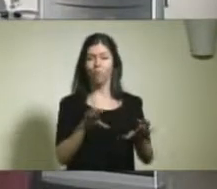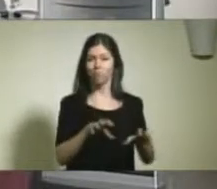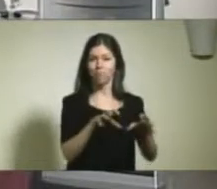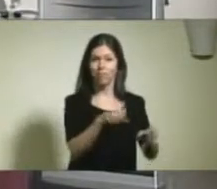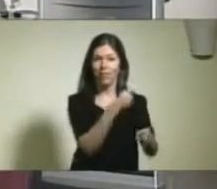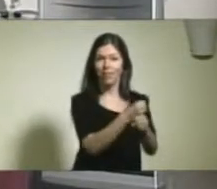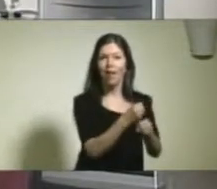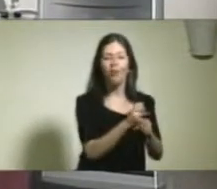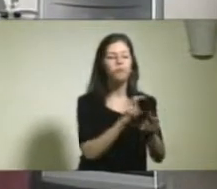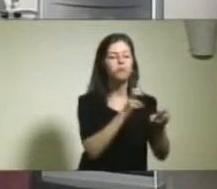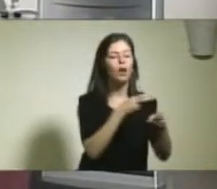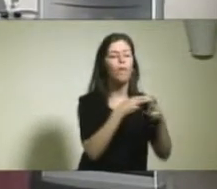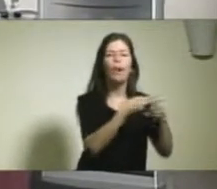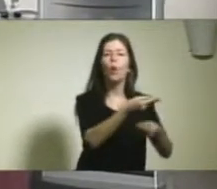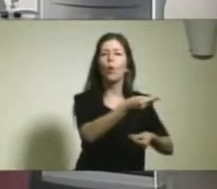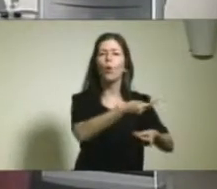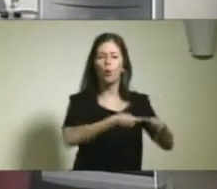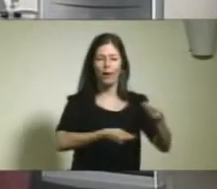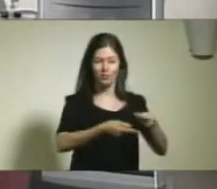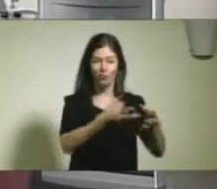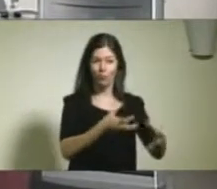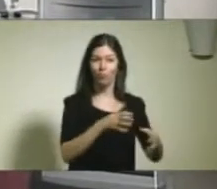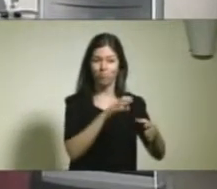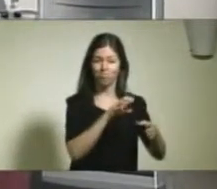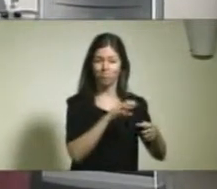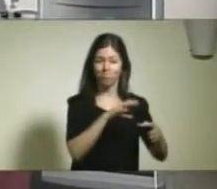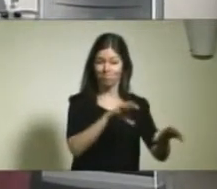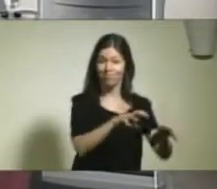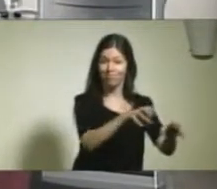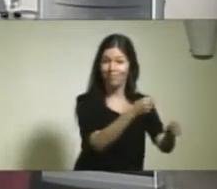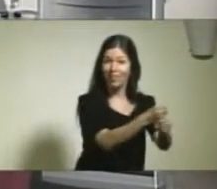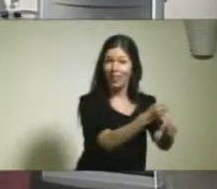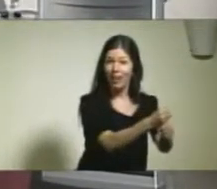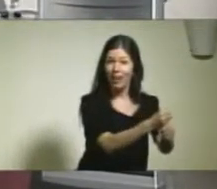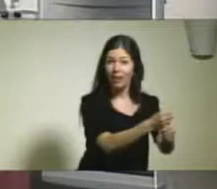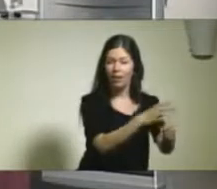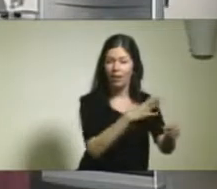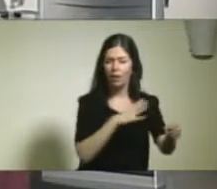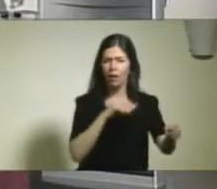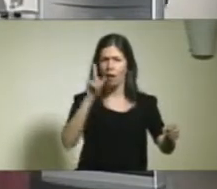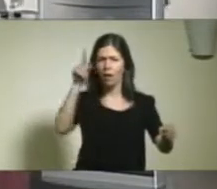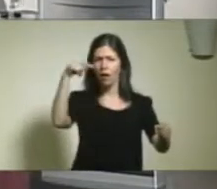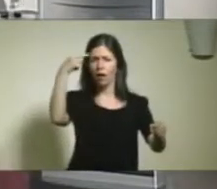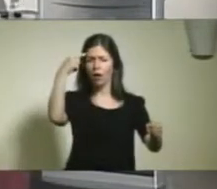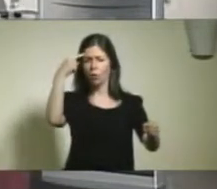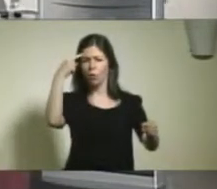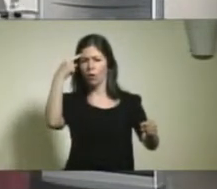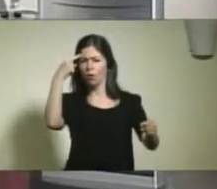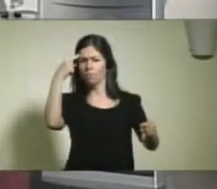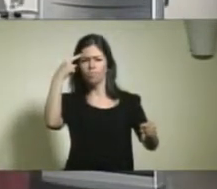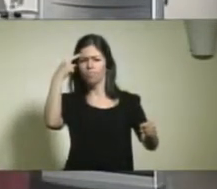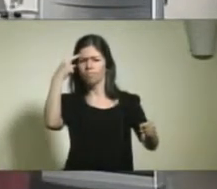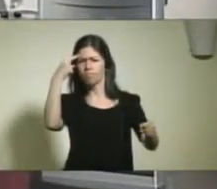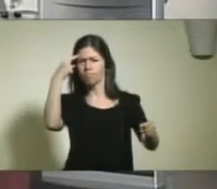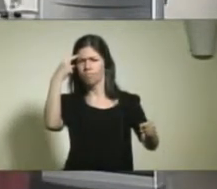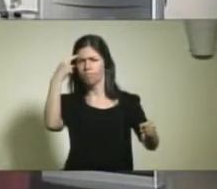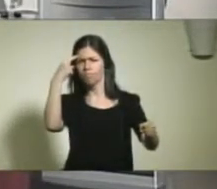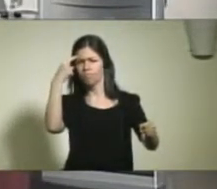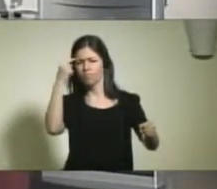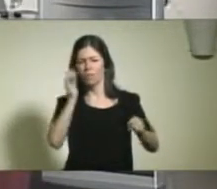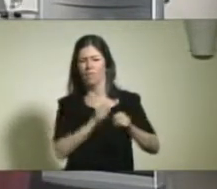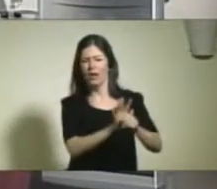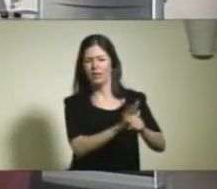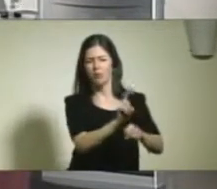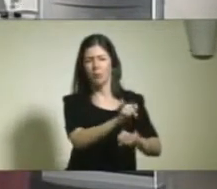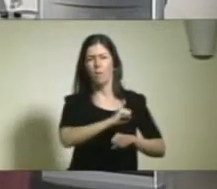faire le travail, mais en même temps, il y a comme cette pression là, de la part de l'employeur qui exige encore plus de